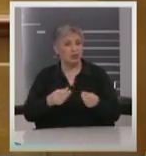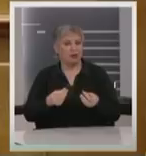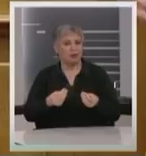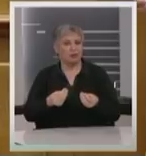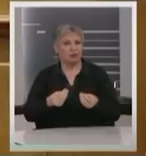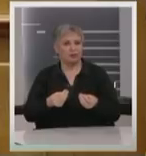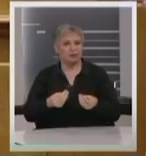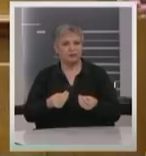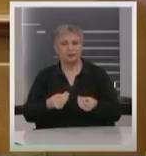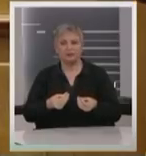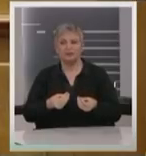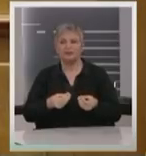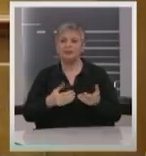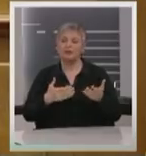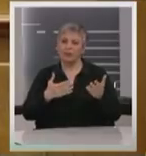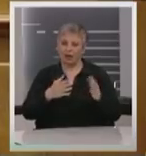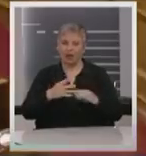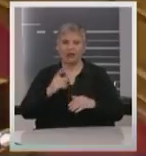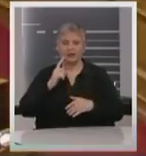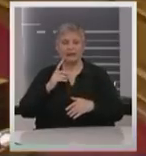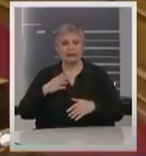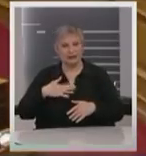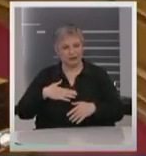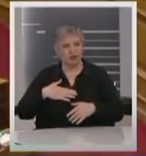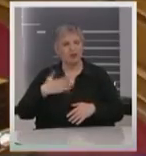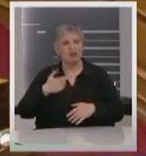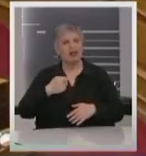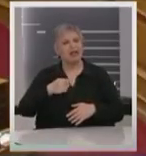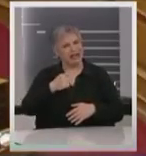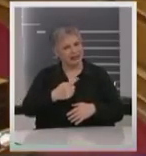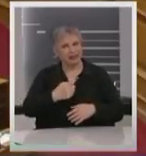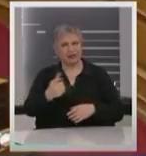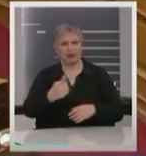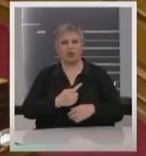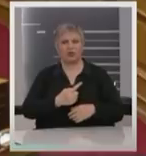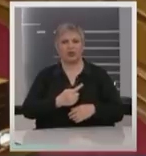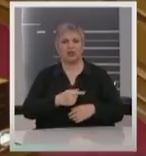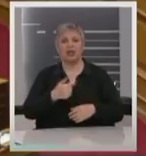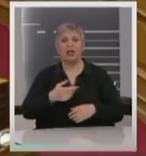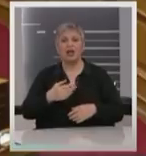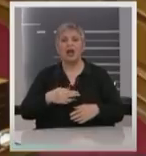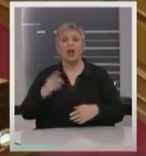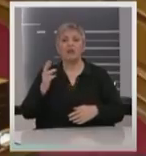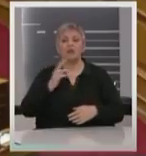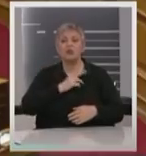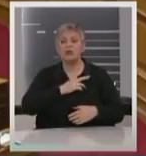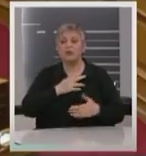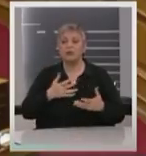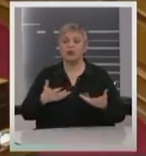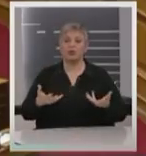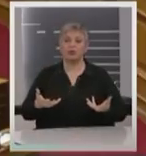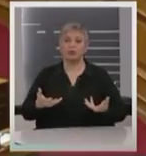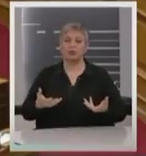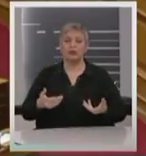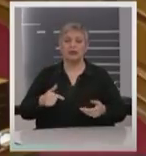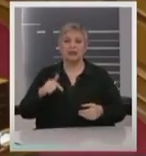Α, ναι, η αλήθεια είναι εσείς είσαστε. Ο Πρωθυπουργός πήγε για πρώτη φορά στην αίθουσα, που μου κάνει πραγματικά εντύπωση ότι η πρώτη του εμφάνιση στη συζήτηση του